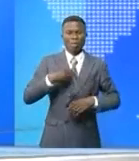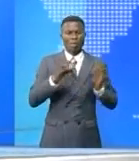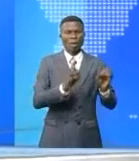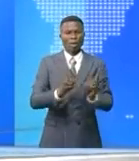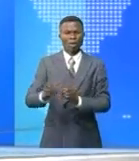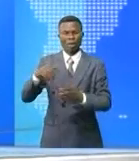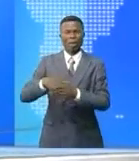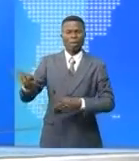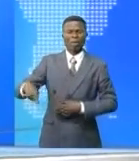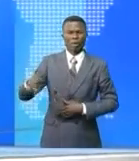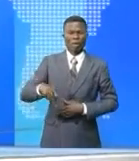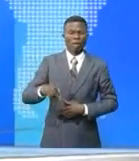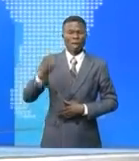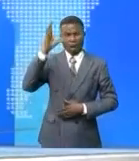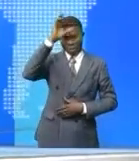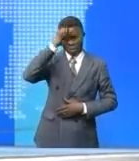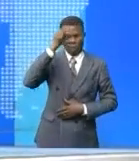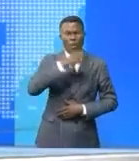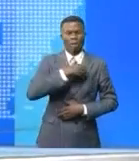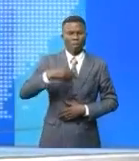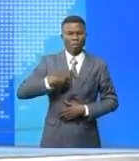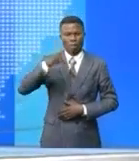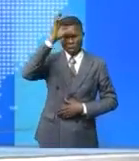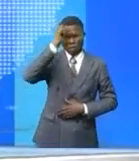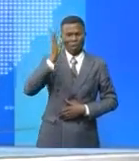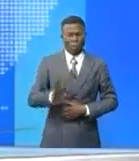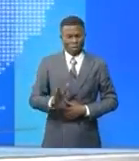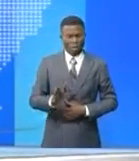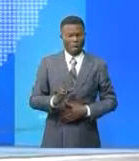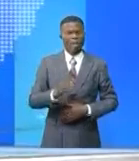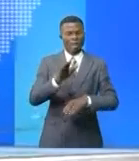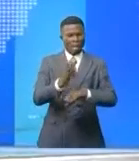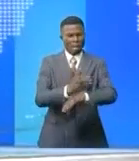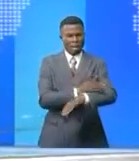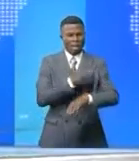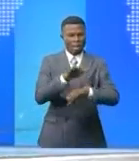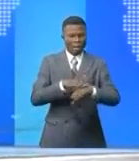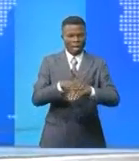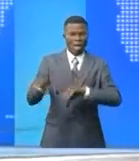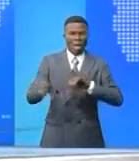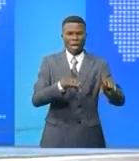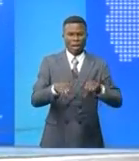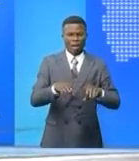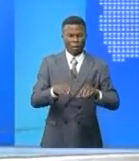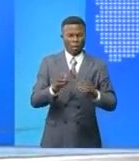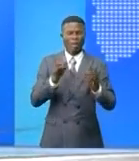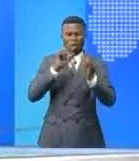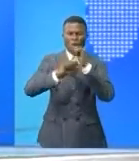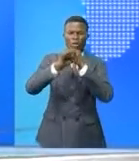la province du Kwilu par la femme kwiloise qui se retrouve petit à petit grâce à des séances de